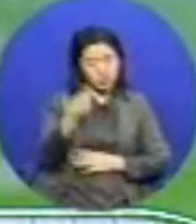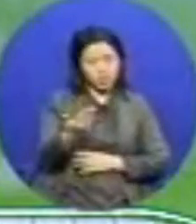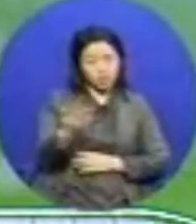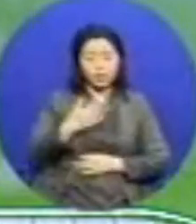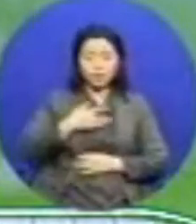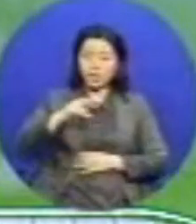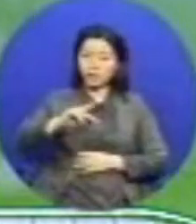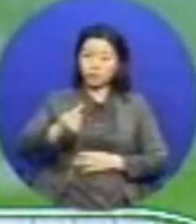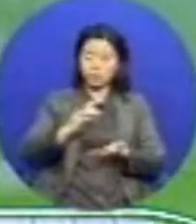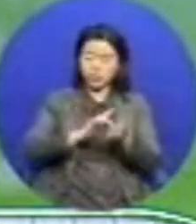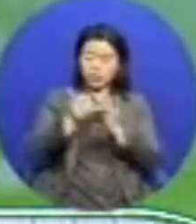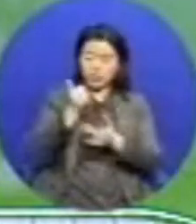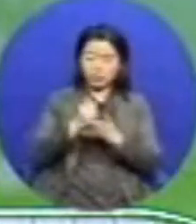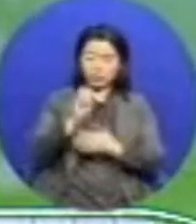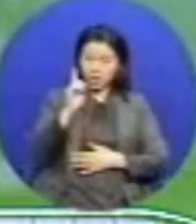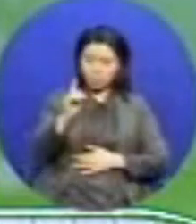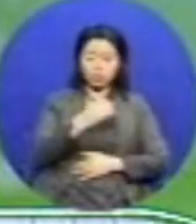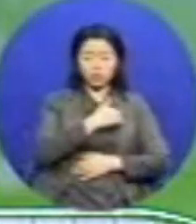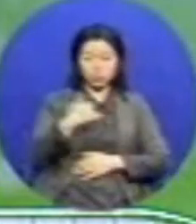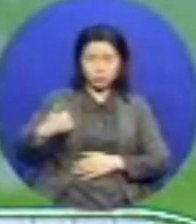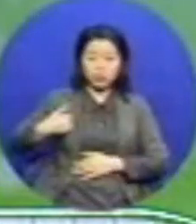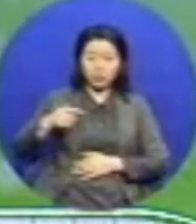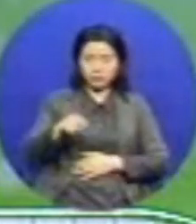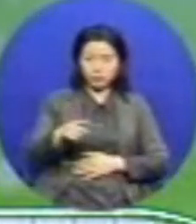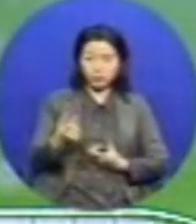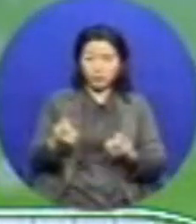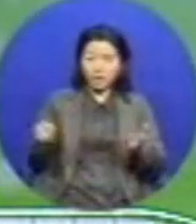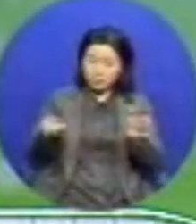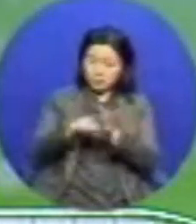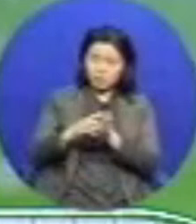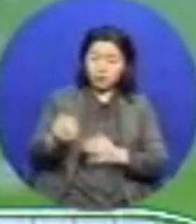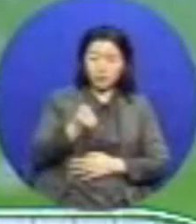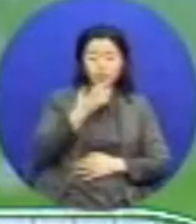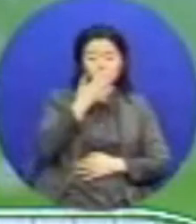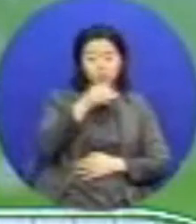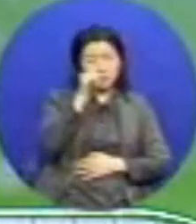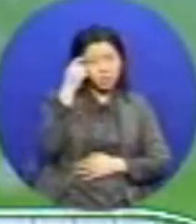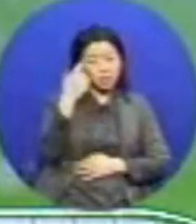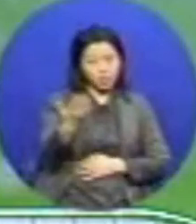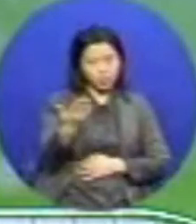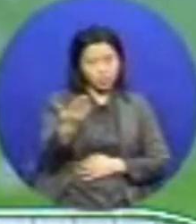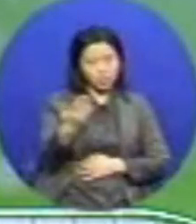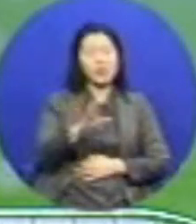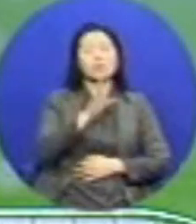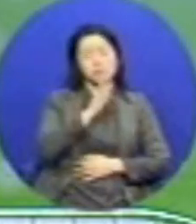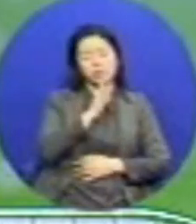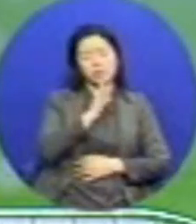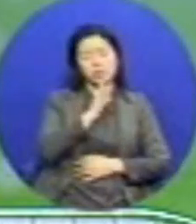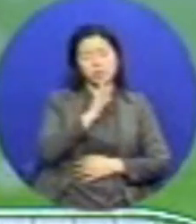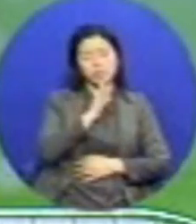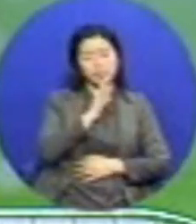나도 예수님 한 분이면 충분한 그런 믿음을 가질 수 있을까요 물론입니다